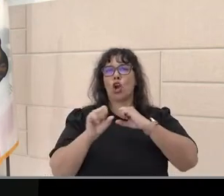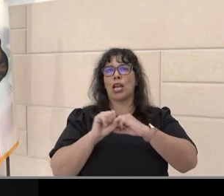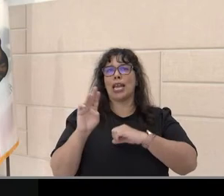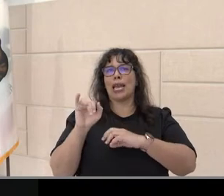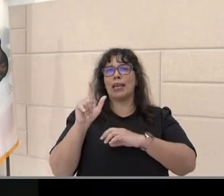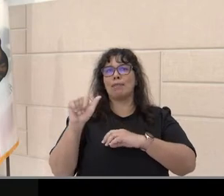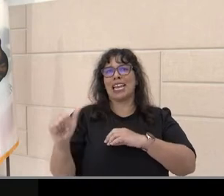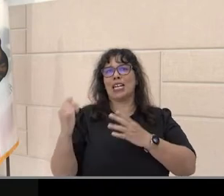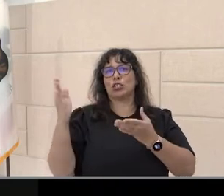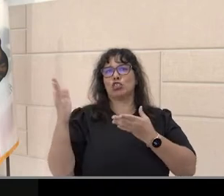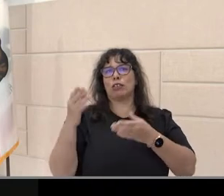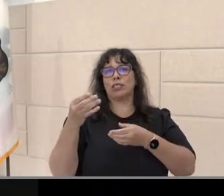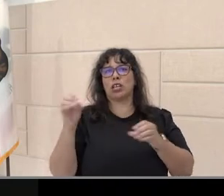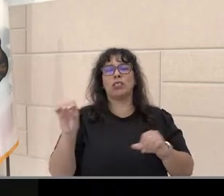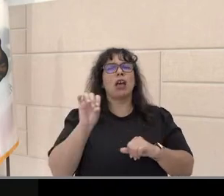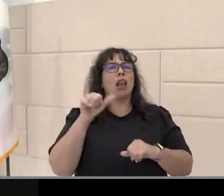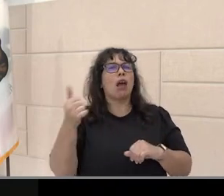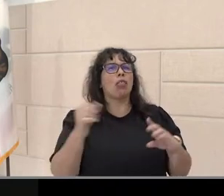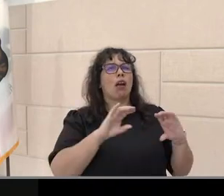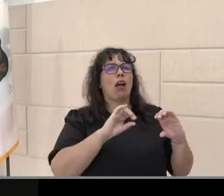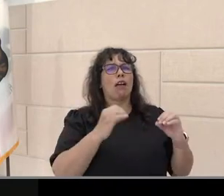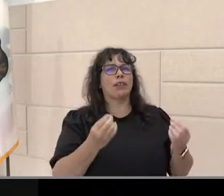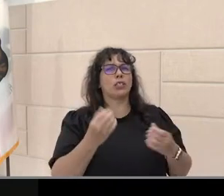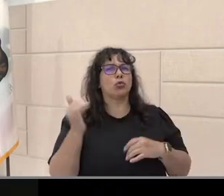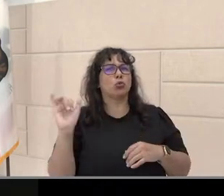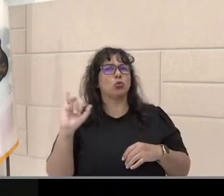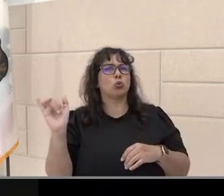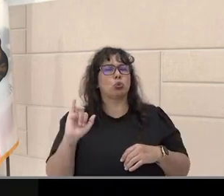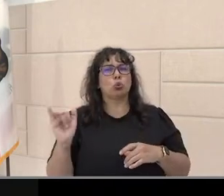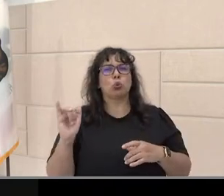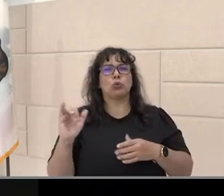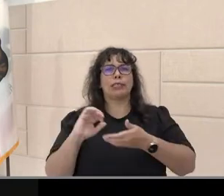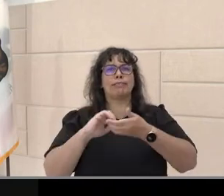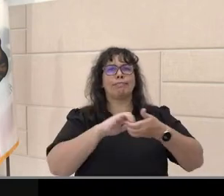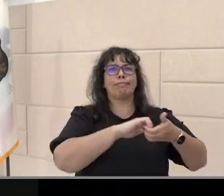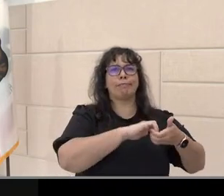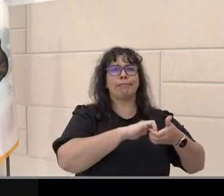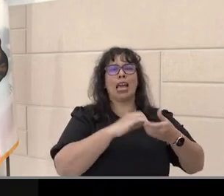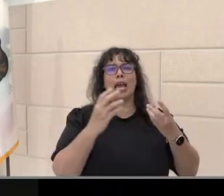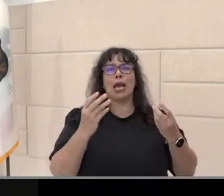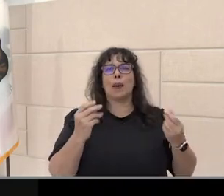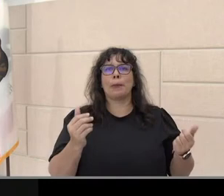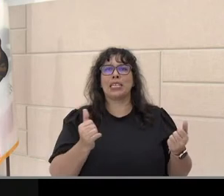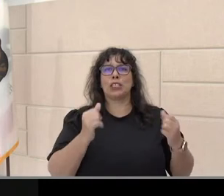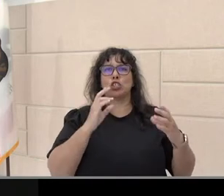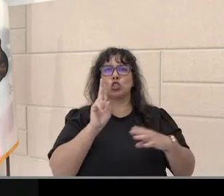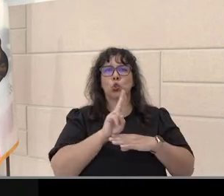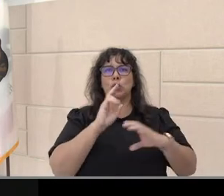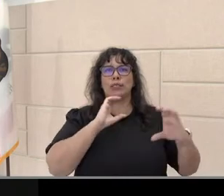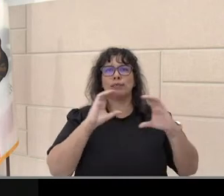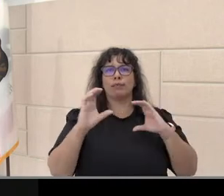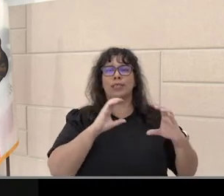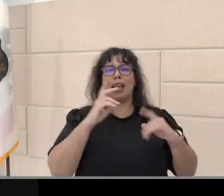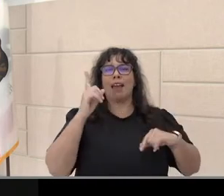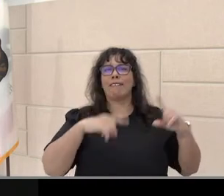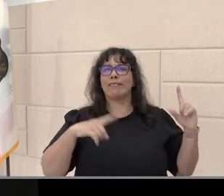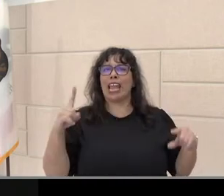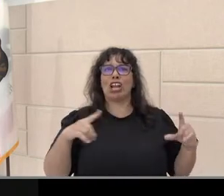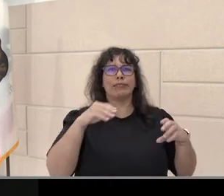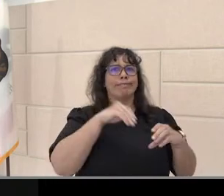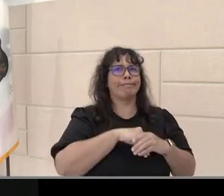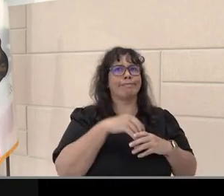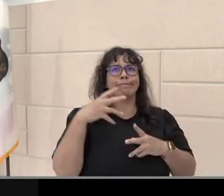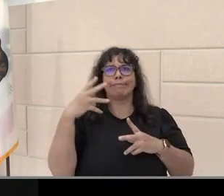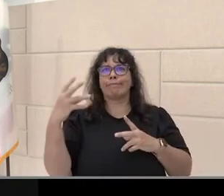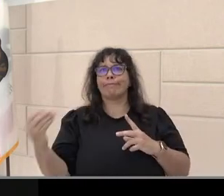ហើយនឹងក្រសួងផ្សេងផ្សេងទៀតដើម្បីធ្វើការរួមសហការទៅលើកម្មវិធីធំដើម្បីតទៅនឹ